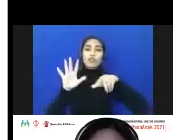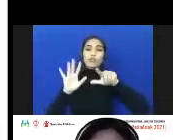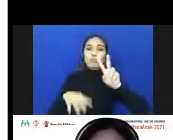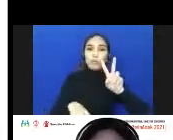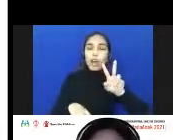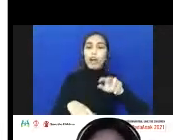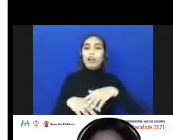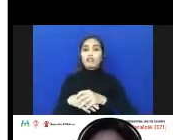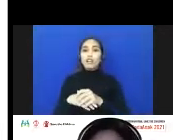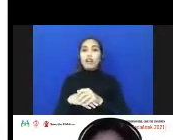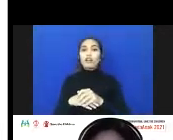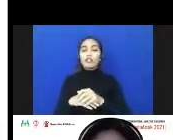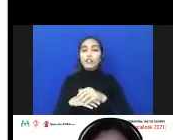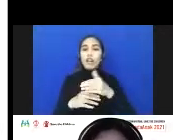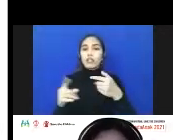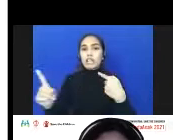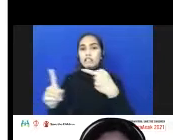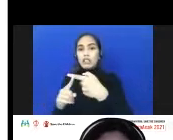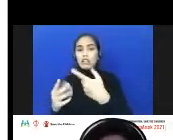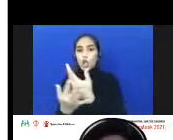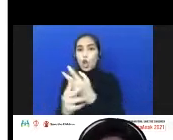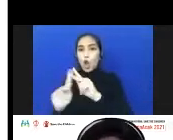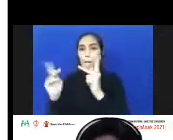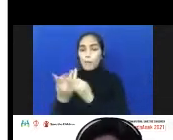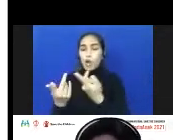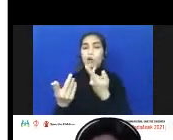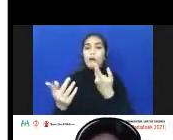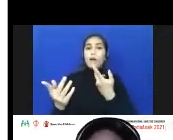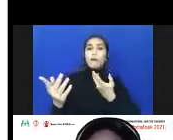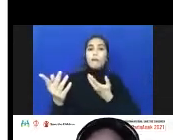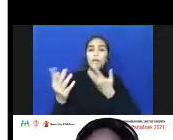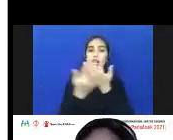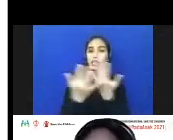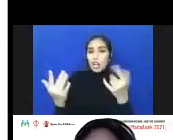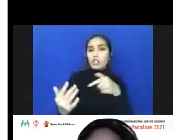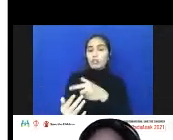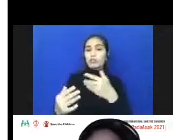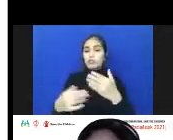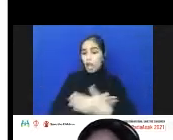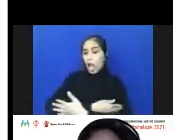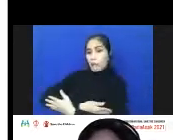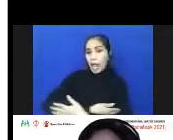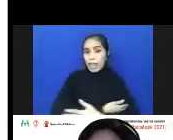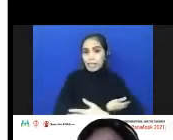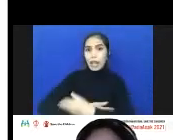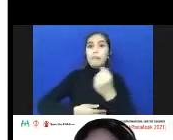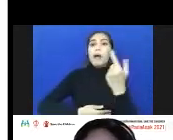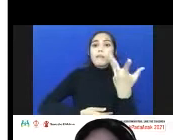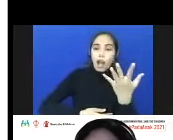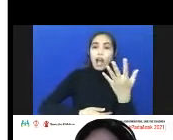mana sasaran kelompok masyarakat dari 3,7 juta jiwa ini, balitanya ada sekitar